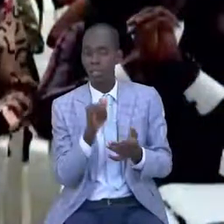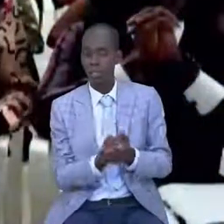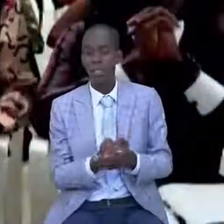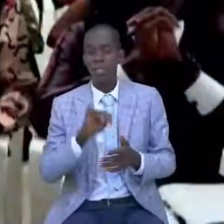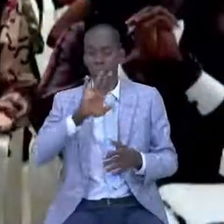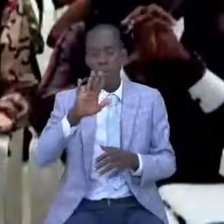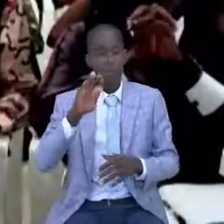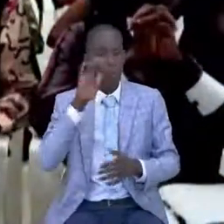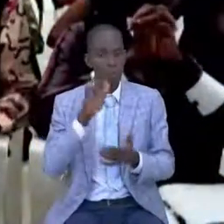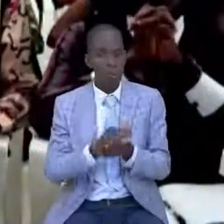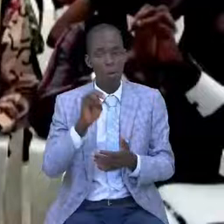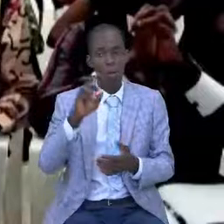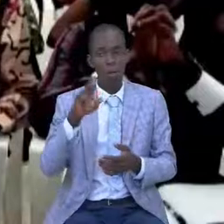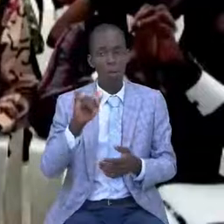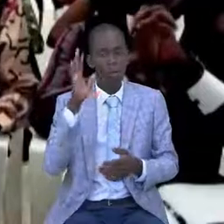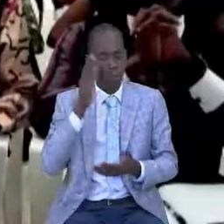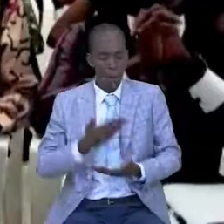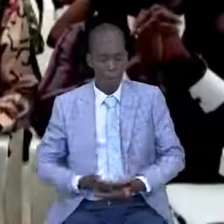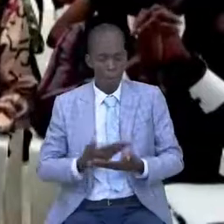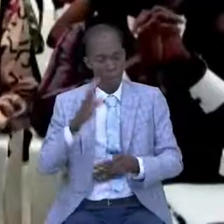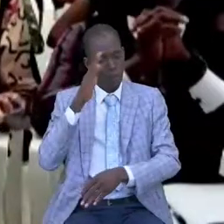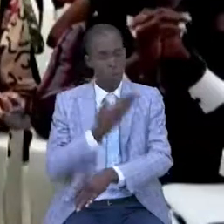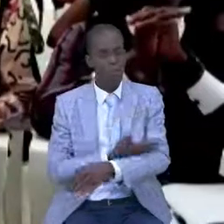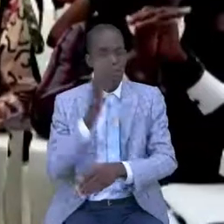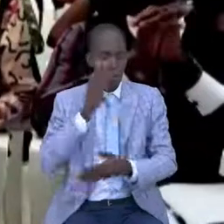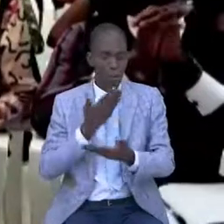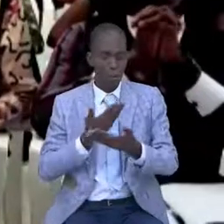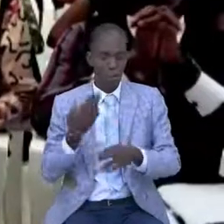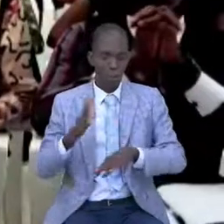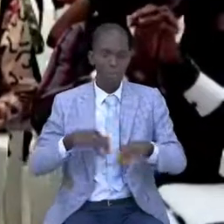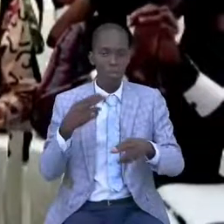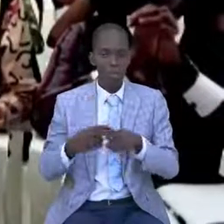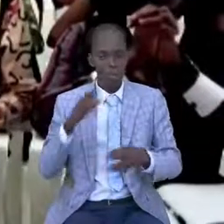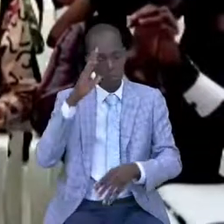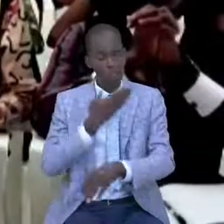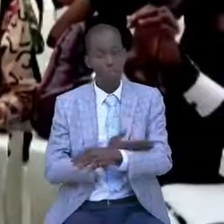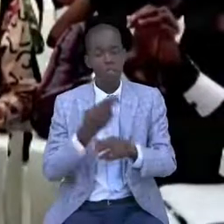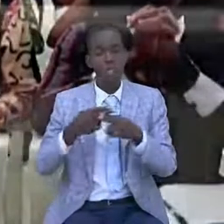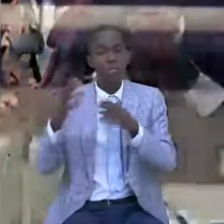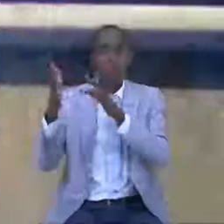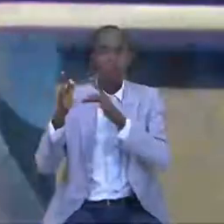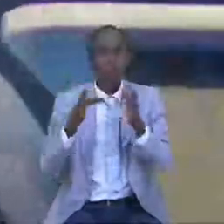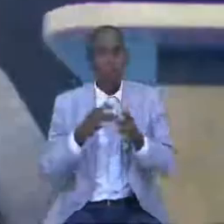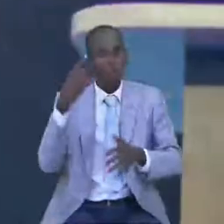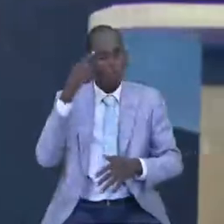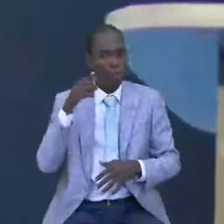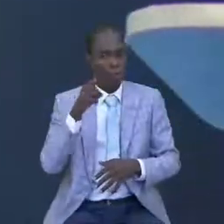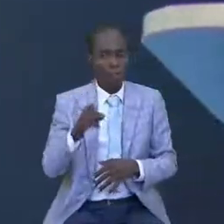Marie, enfantera un fils et tu lui donneras le nom de